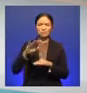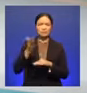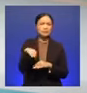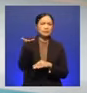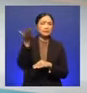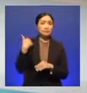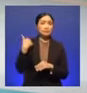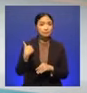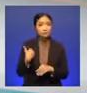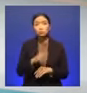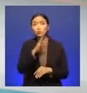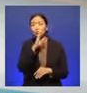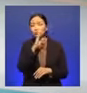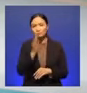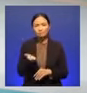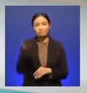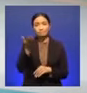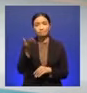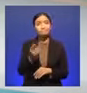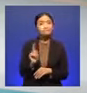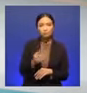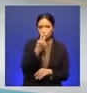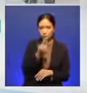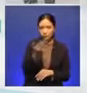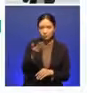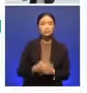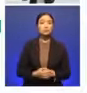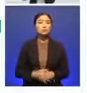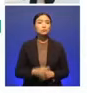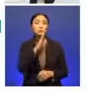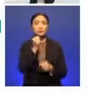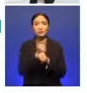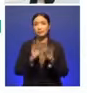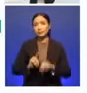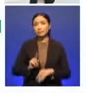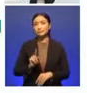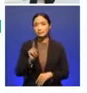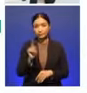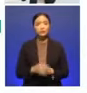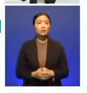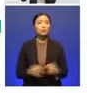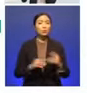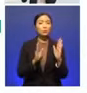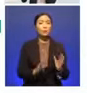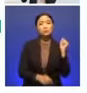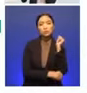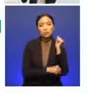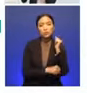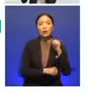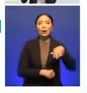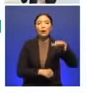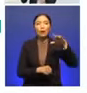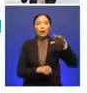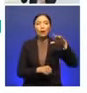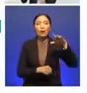ผลลัพธ์มันจะเกิดอะไรขึ้นต่อไปขอสไลด์ถัดไปครับคือถ้าเราทำแบบนี้ได้อัตราความยากจนเนี่ยมันก็จะลดลงอย่างเห็น